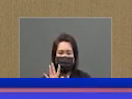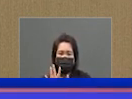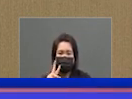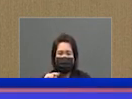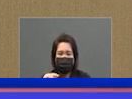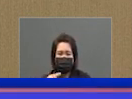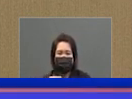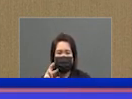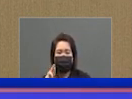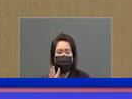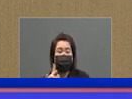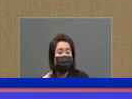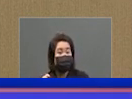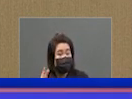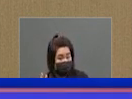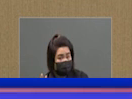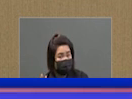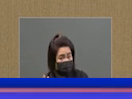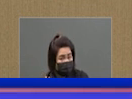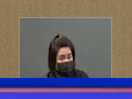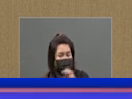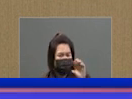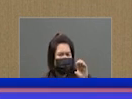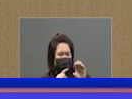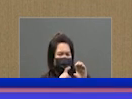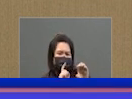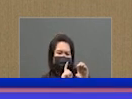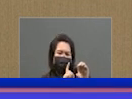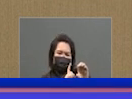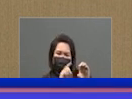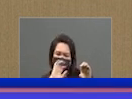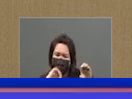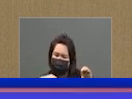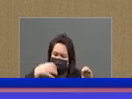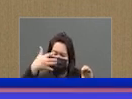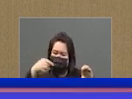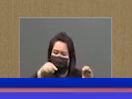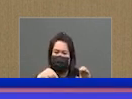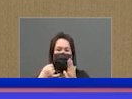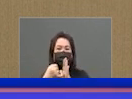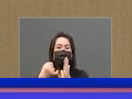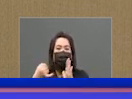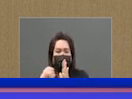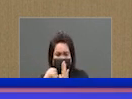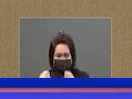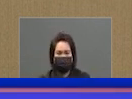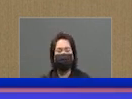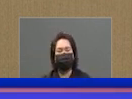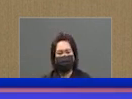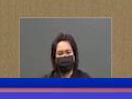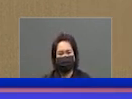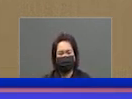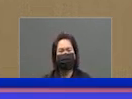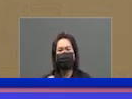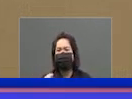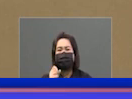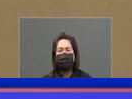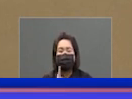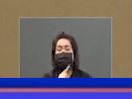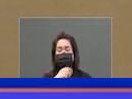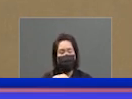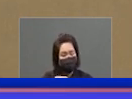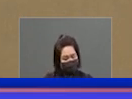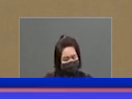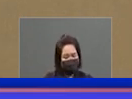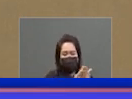ไปภาคประชาชนก็ได้นะครับจะมีข้อมูลในเรื่องเกี่ยวกับรัฐสวัสดิการของตัวเองนะครับตั้งแต่ยัง